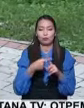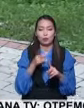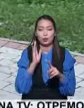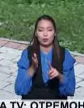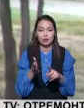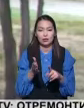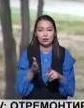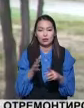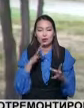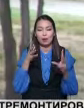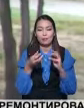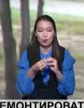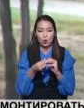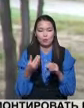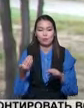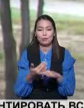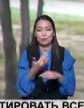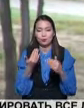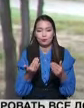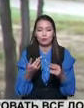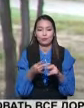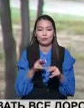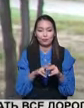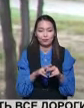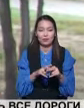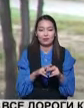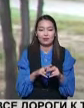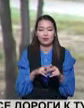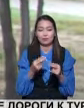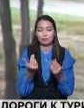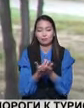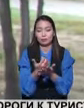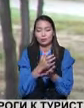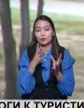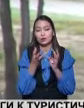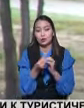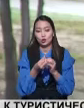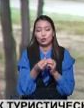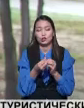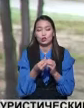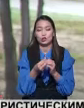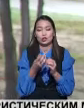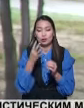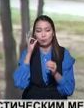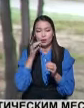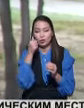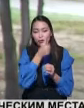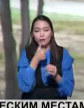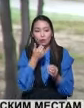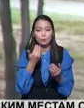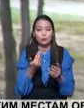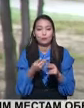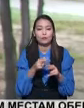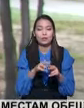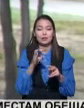всего объема там, получаемой выручки всего 4% платишь. Это ты вот все